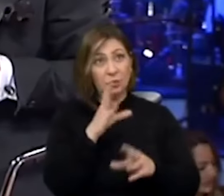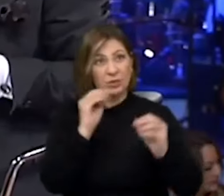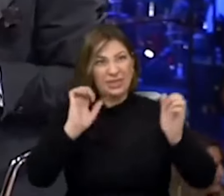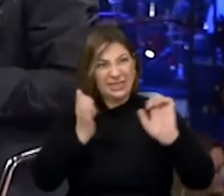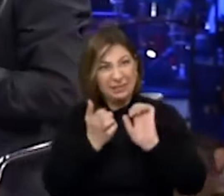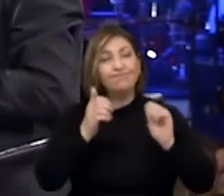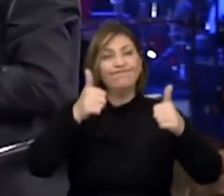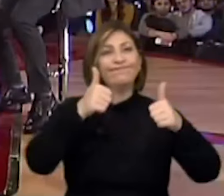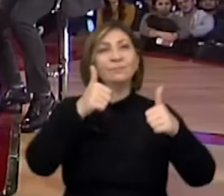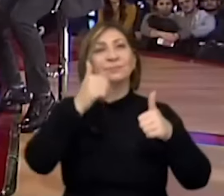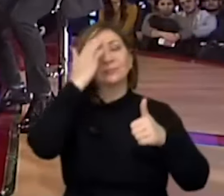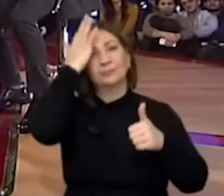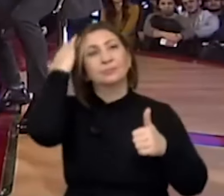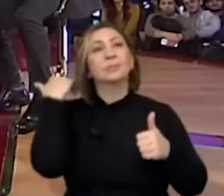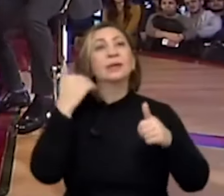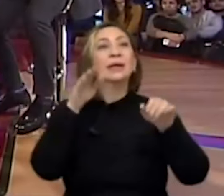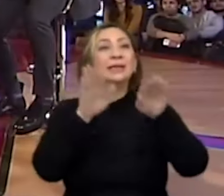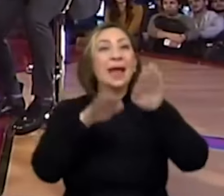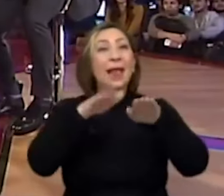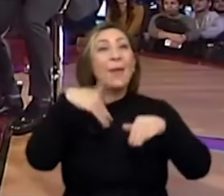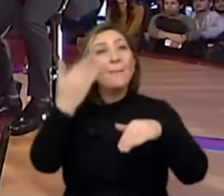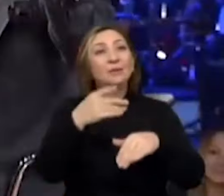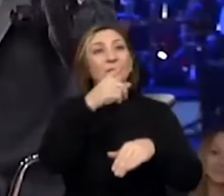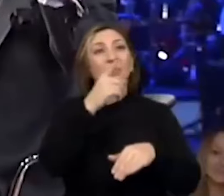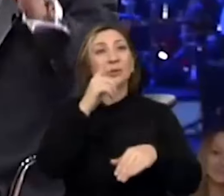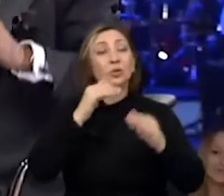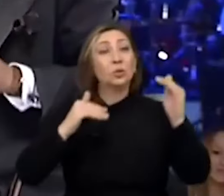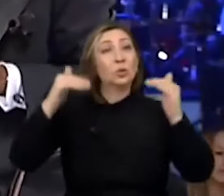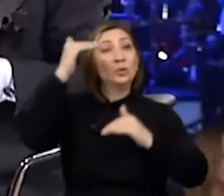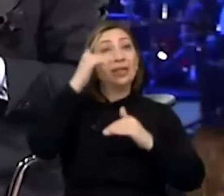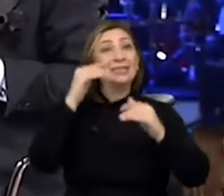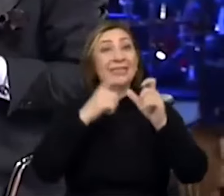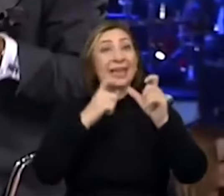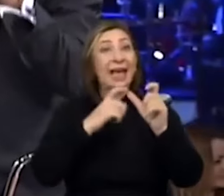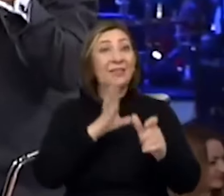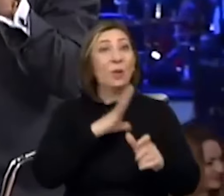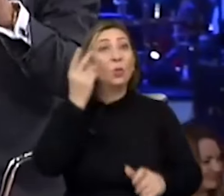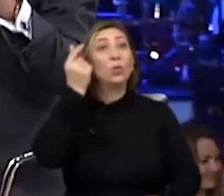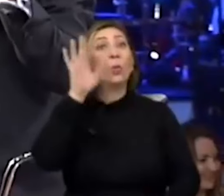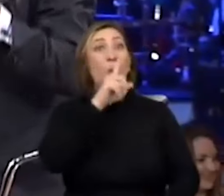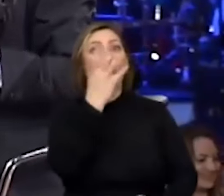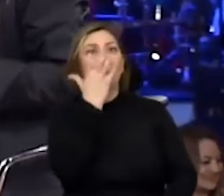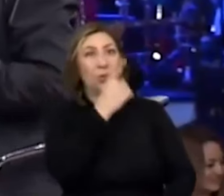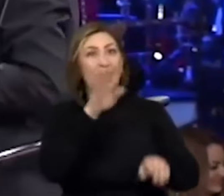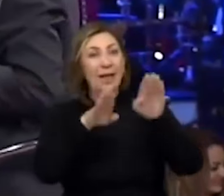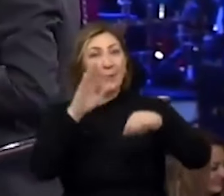Çok sıkıştık mı? Peki o zaman Canan reklamdan hemen sonra. Bu arada Yüksek Sadakat var. Unutmayalım. Onlar da